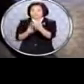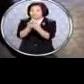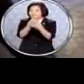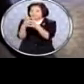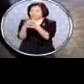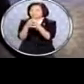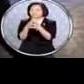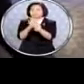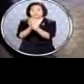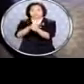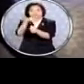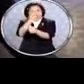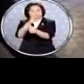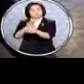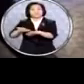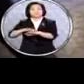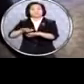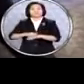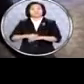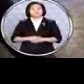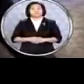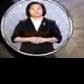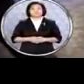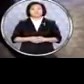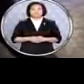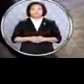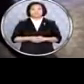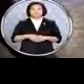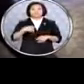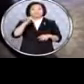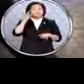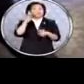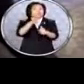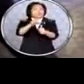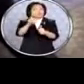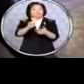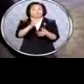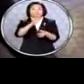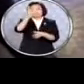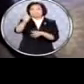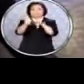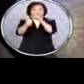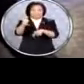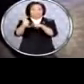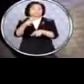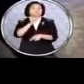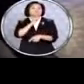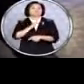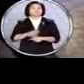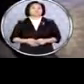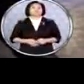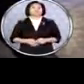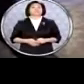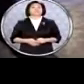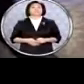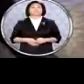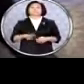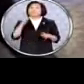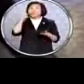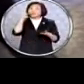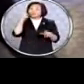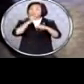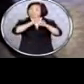照顾这个社会的弱势者。真正的问题是在领导人。如果